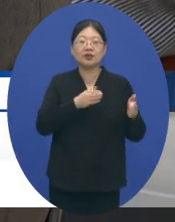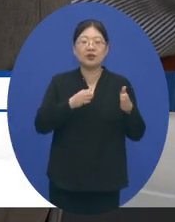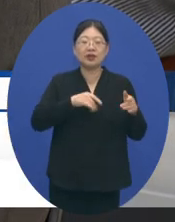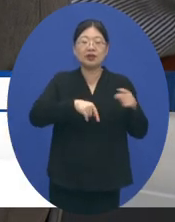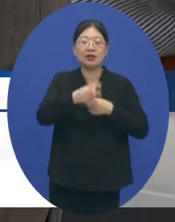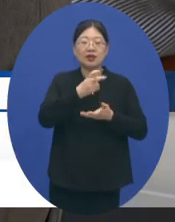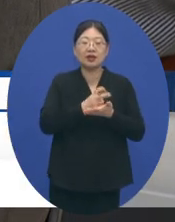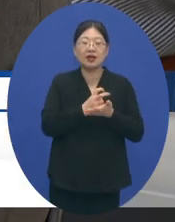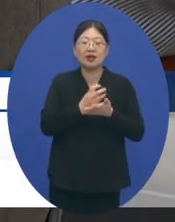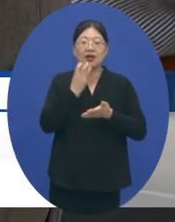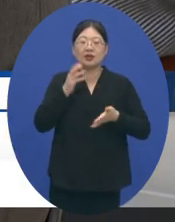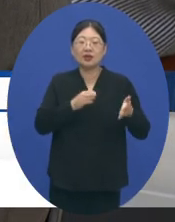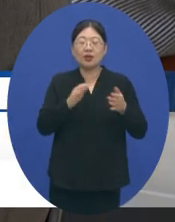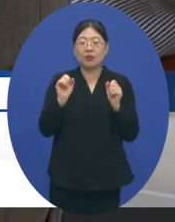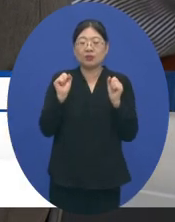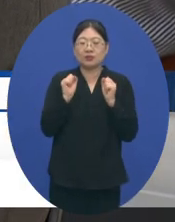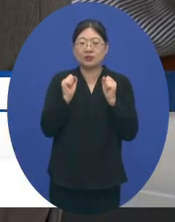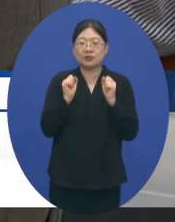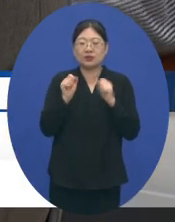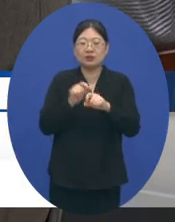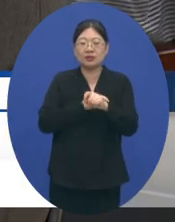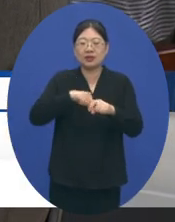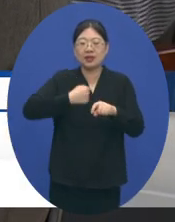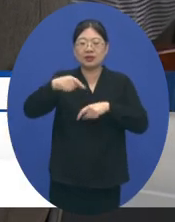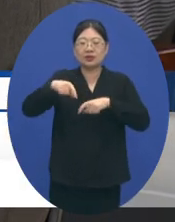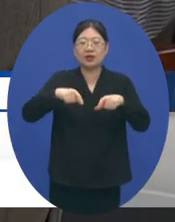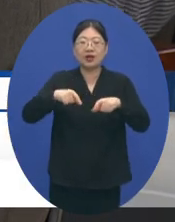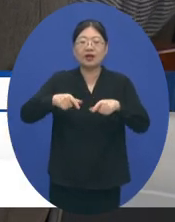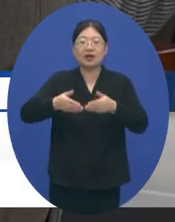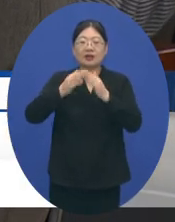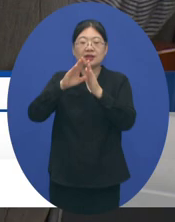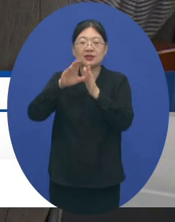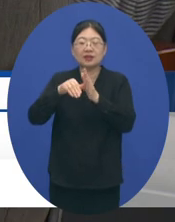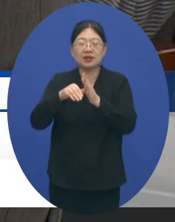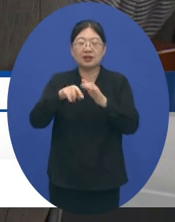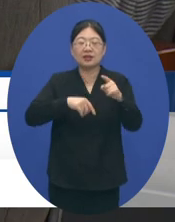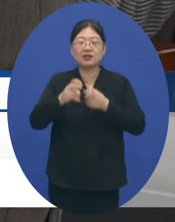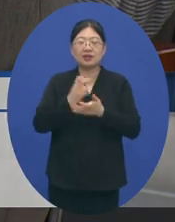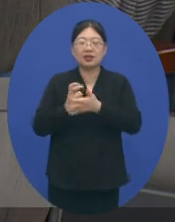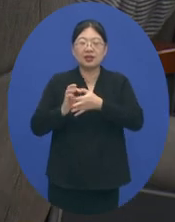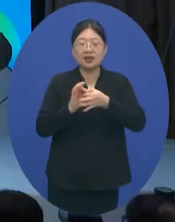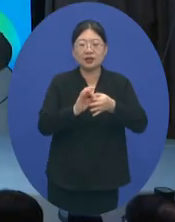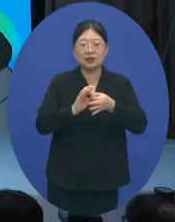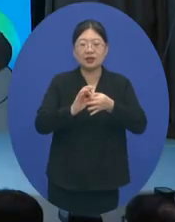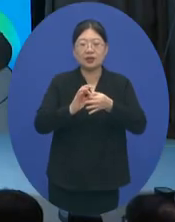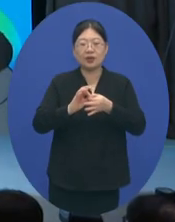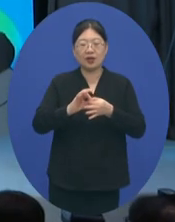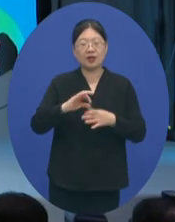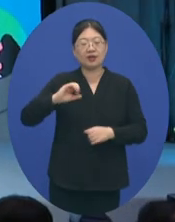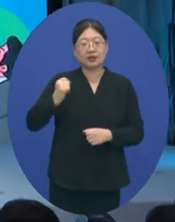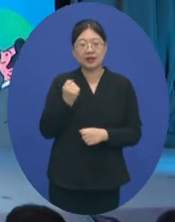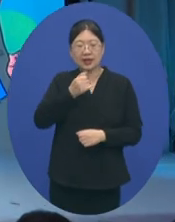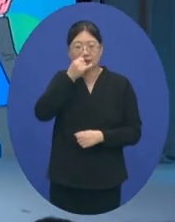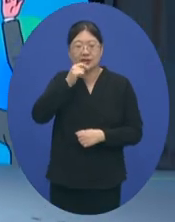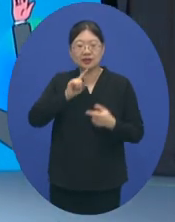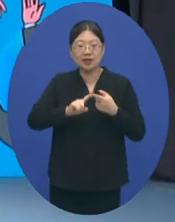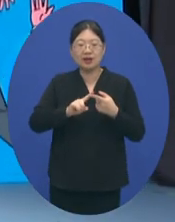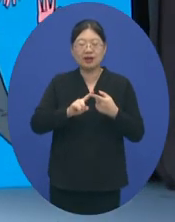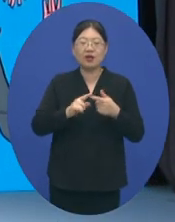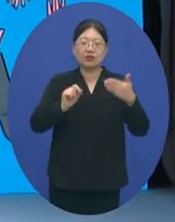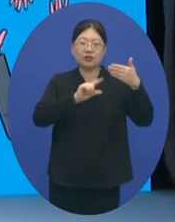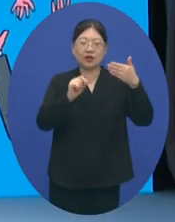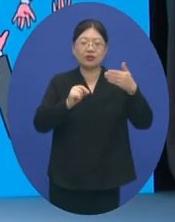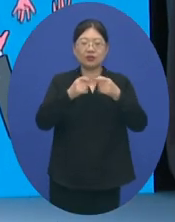정책들이 경기 북부 특별자치도가 설치됐을 때 그 정책이 계속 이행이 되는 건지. 9월에는 본격적인